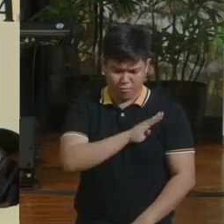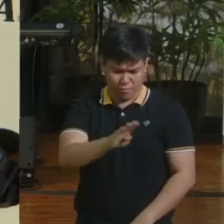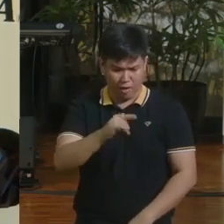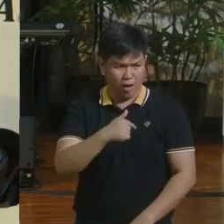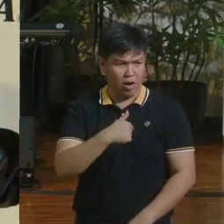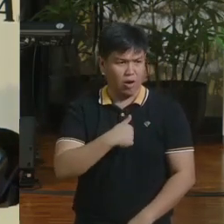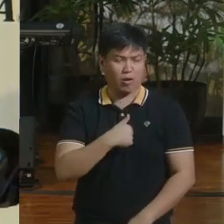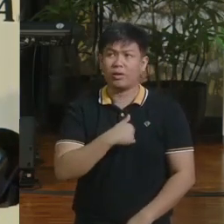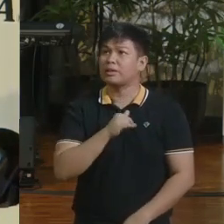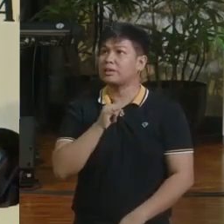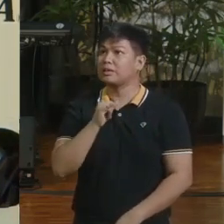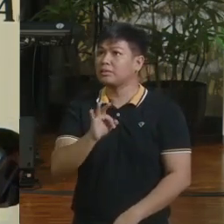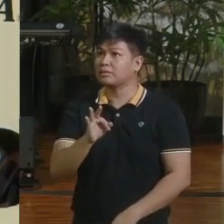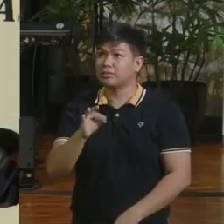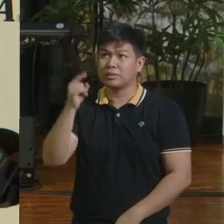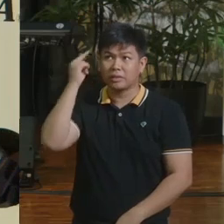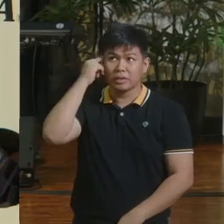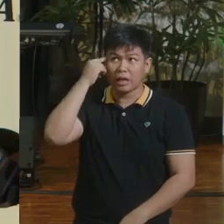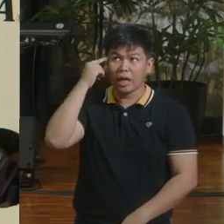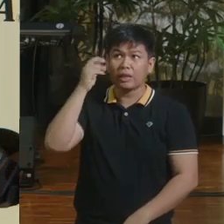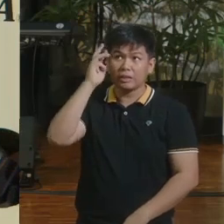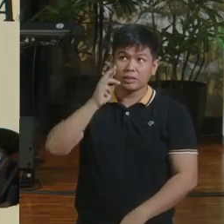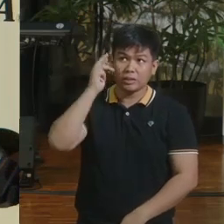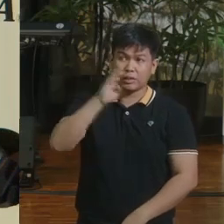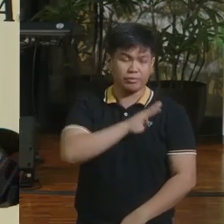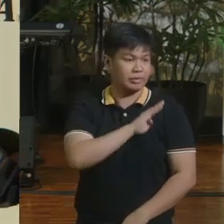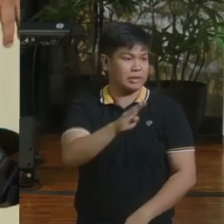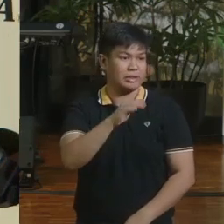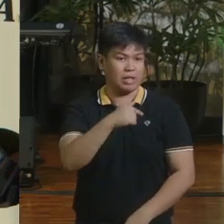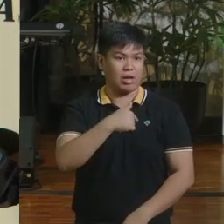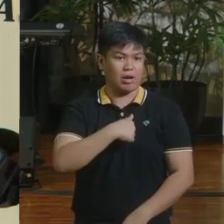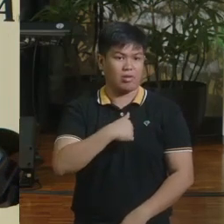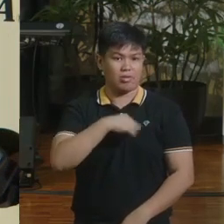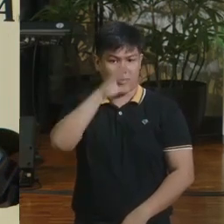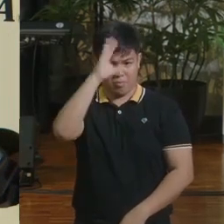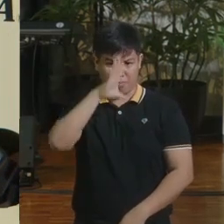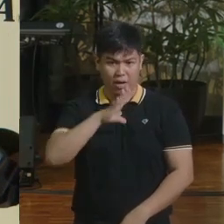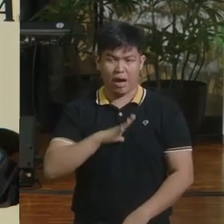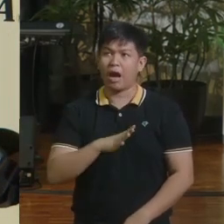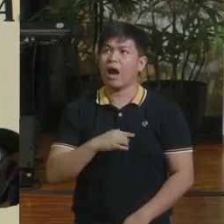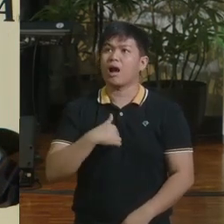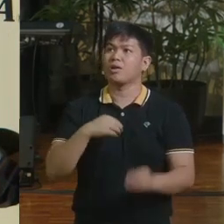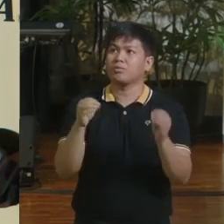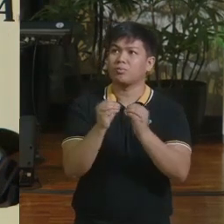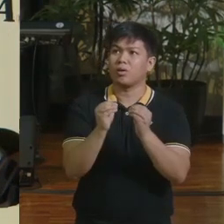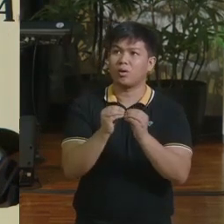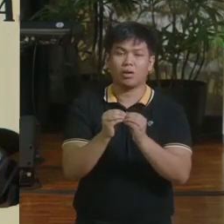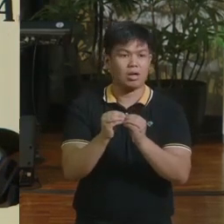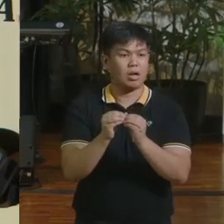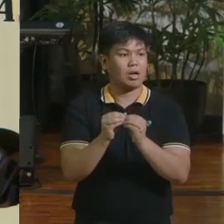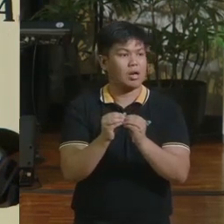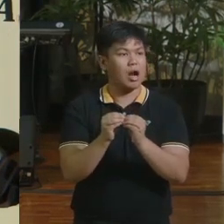also, if anyone else thinks he has reason for confidence in the flesh, I have more.